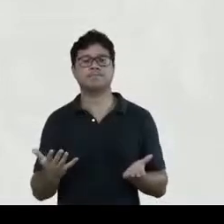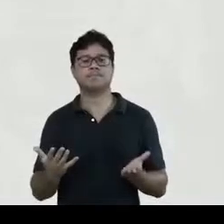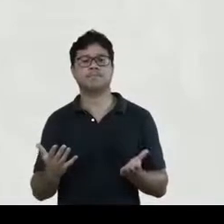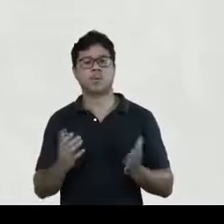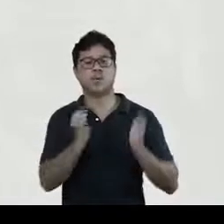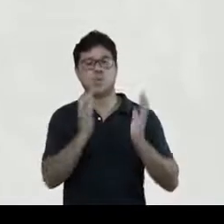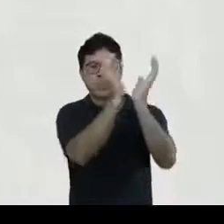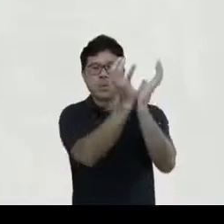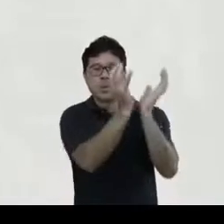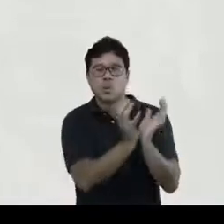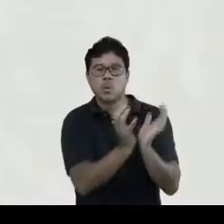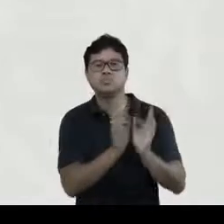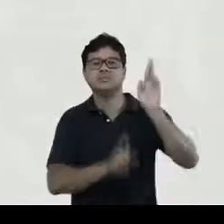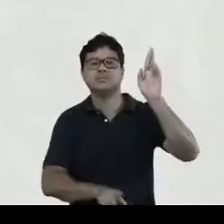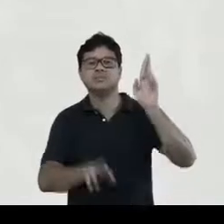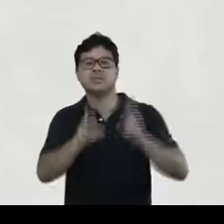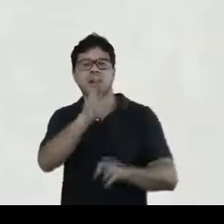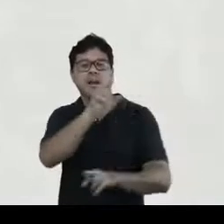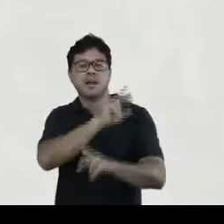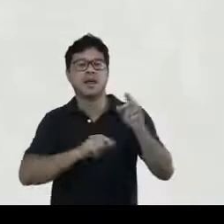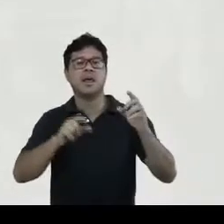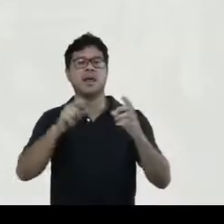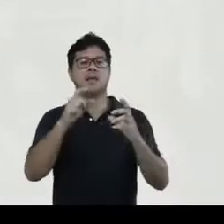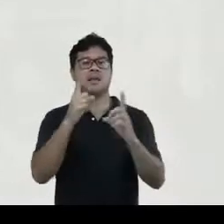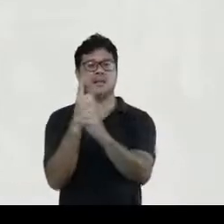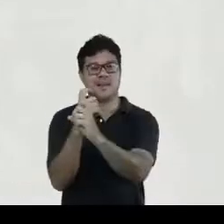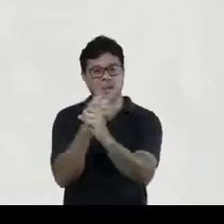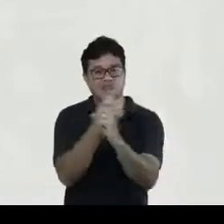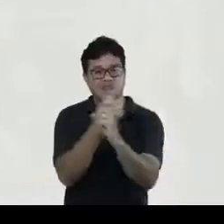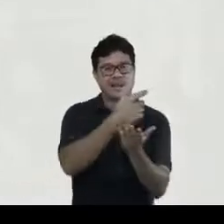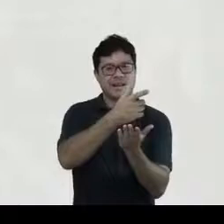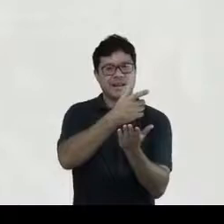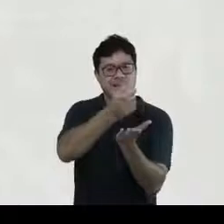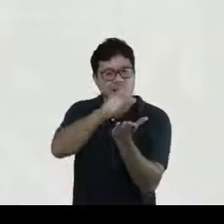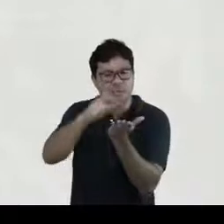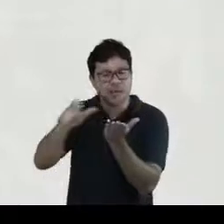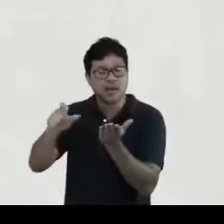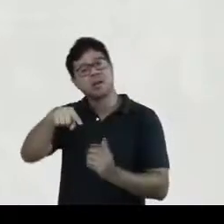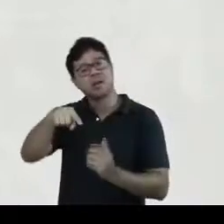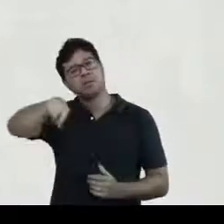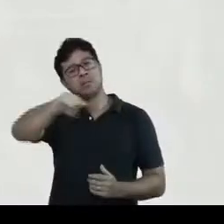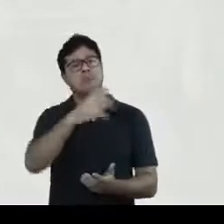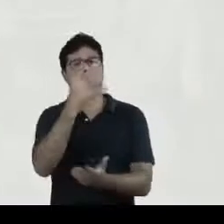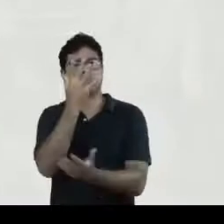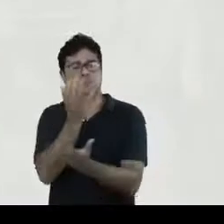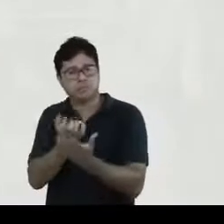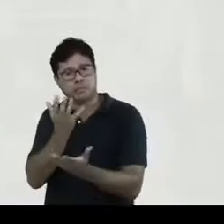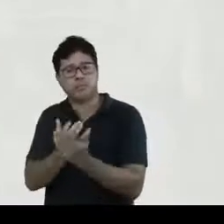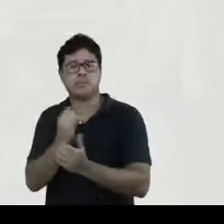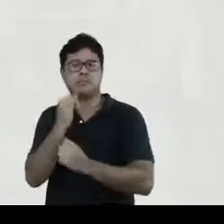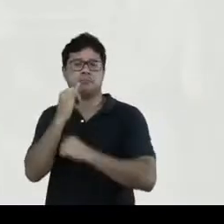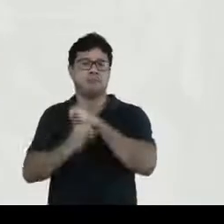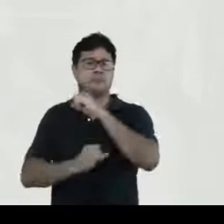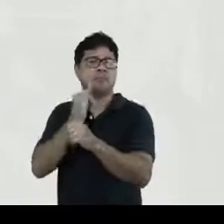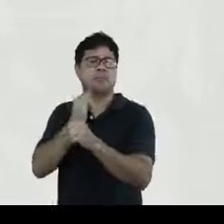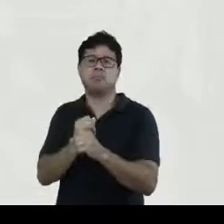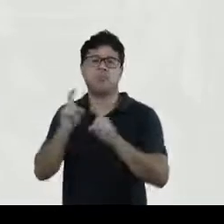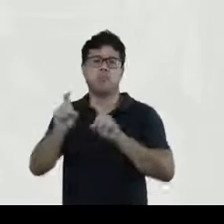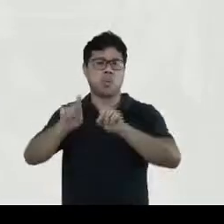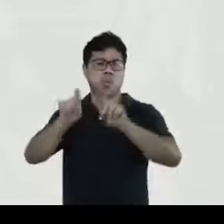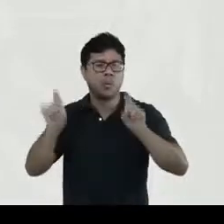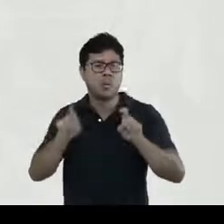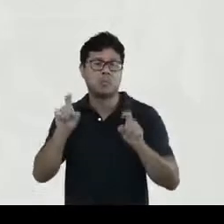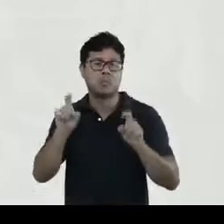das können Sie alles unproblematisch herunterladen und wenn Sie ein kleines bisschen mit Linux umgehen können ist es überhaupt kein